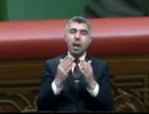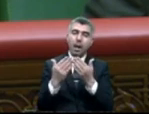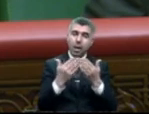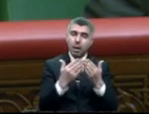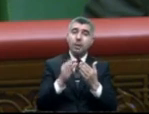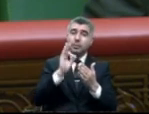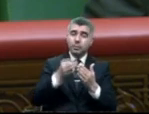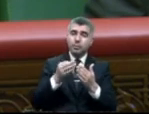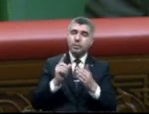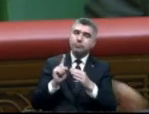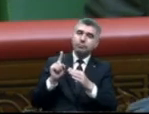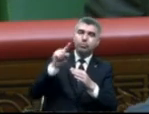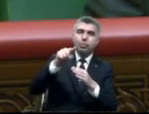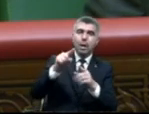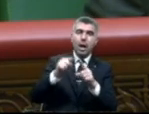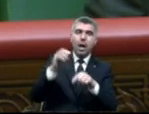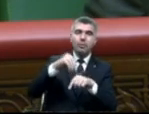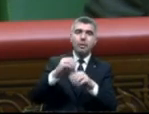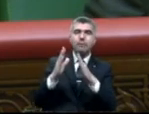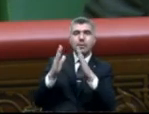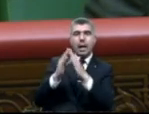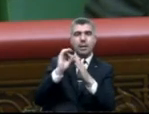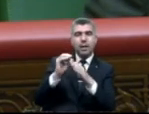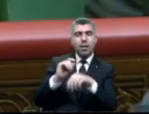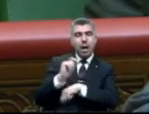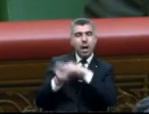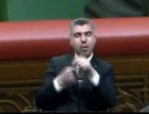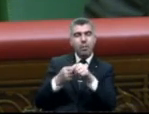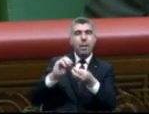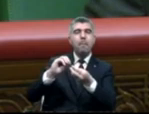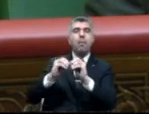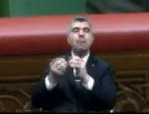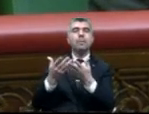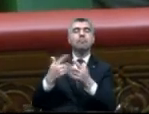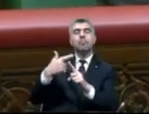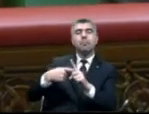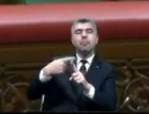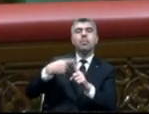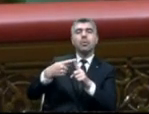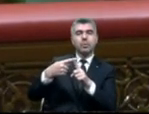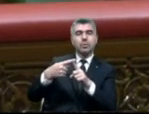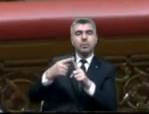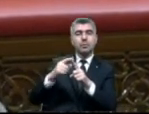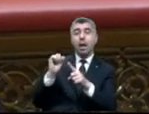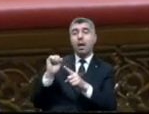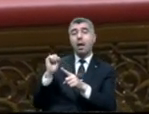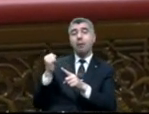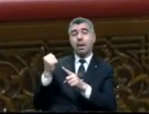ديالهم والقرى ديالهم، وبالتالي كيوليو كيعيشوا اشكالات كبرى انهم دوزوا